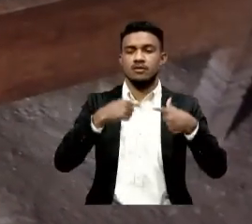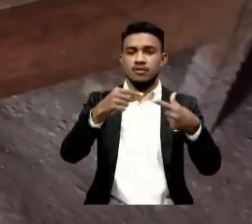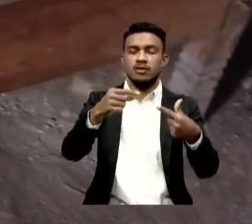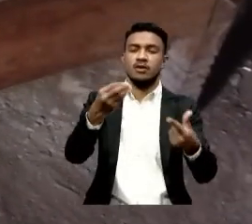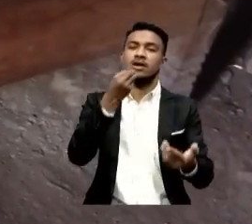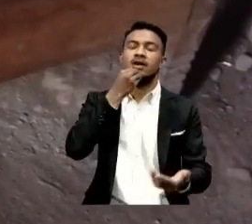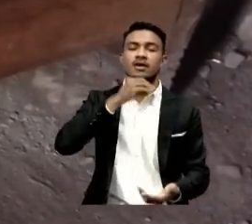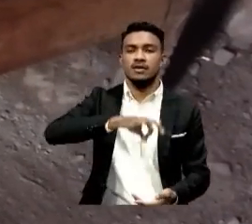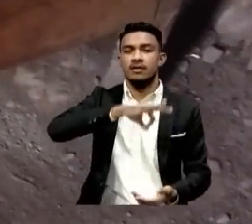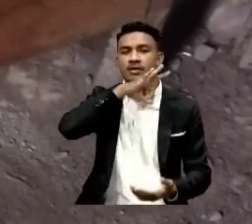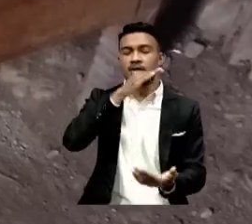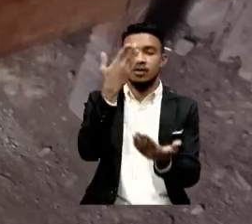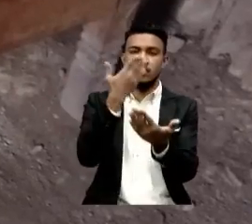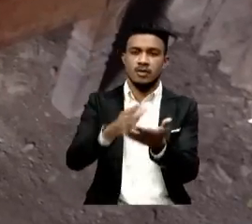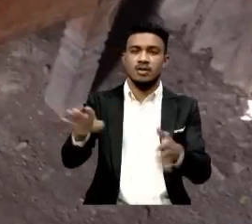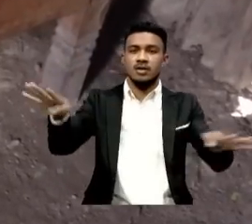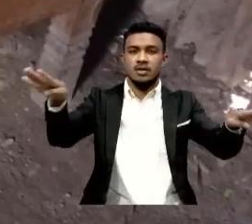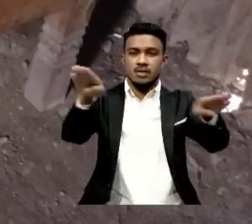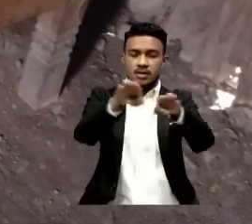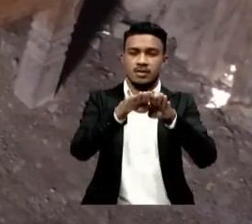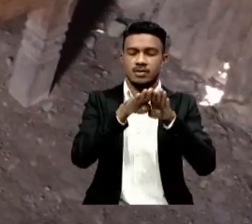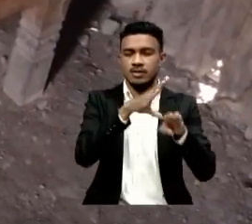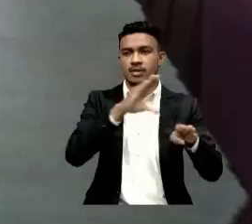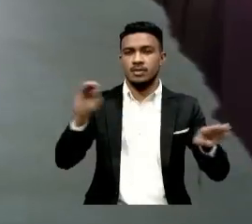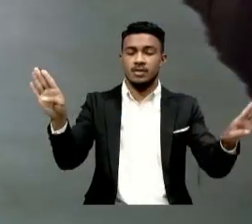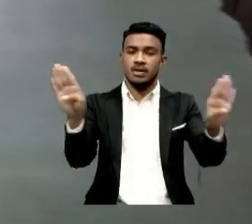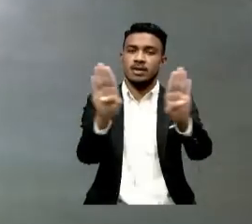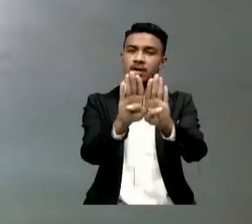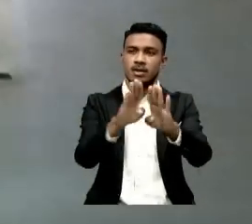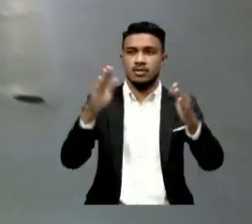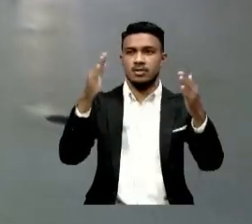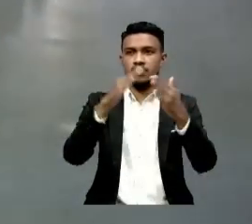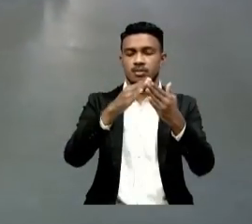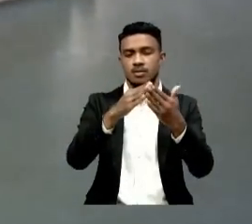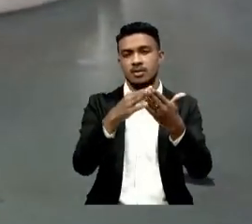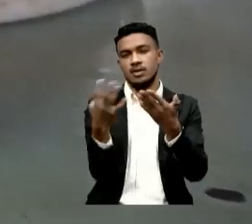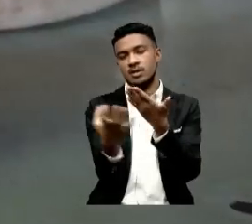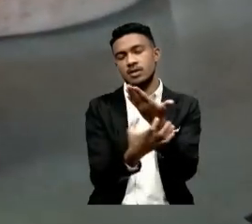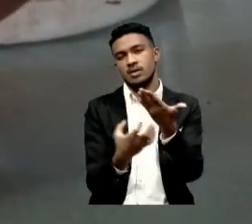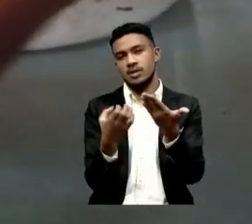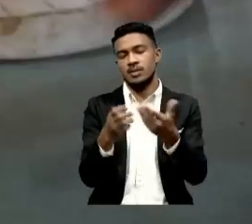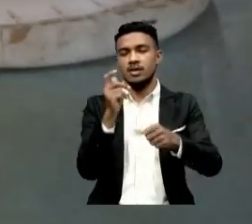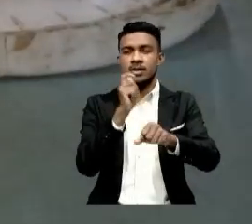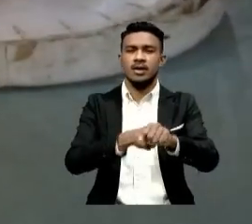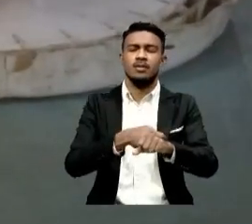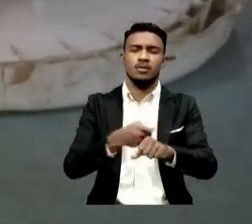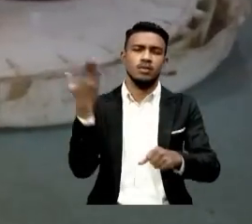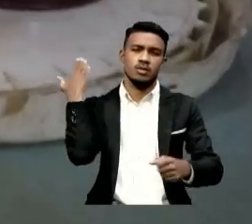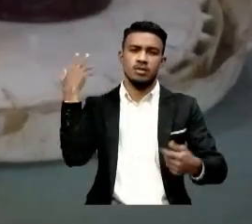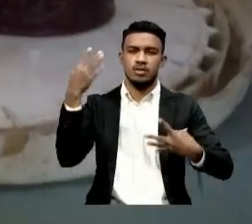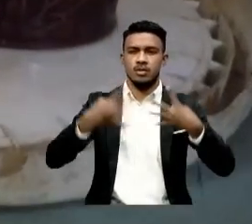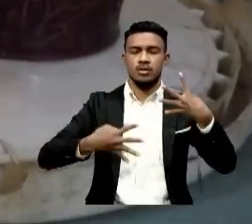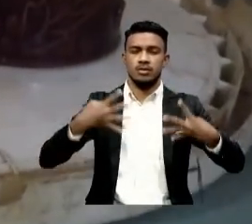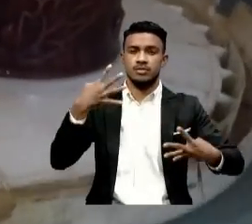holatan kalentahan be. Ruan sana ulu. Ma ke dene. Me tempo ola tempo merdeka. Ne udah